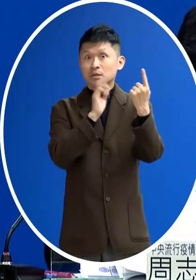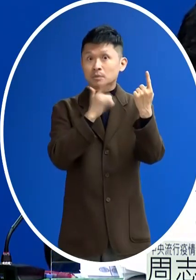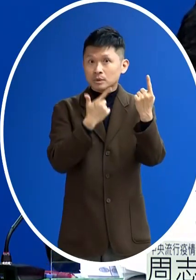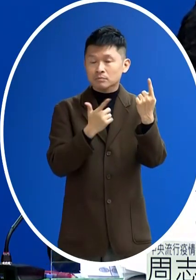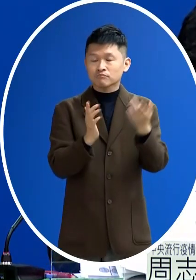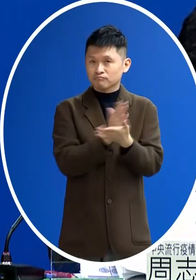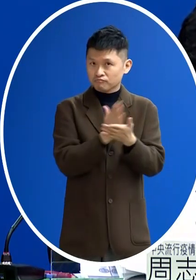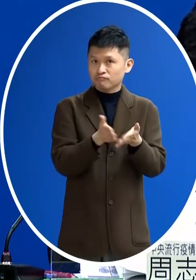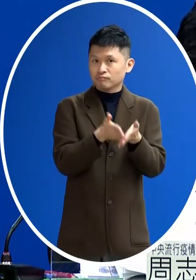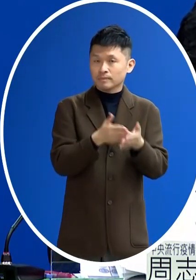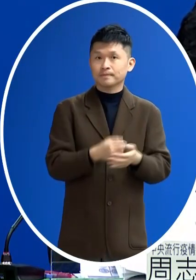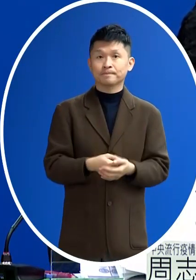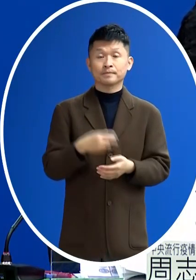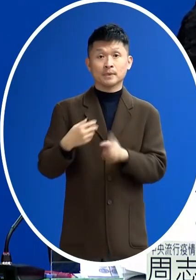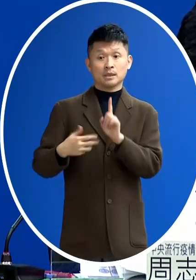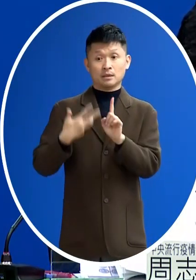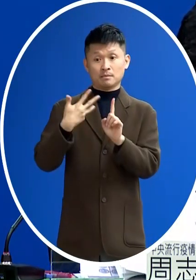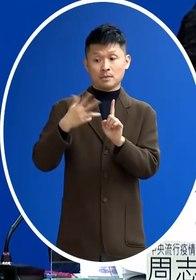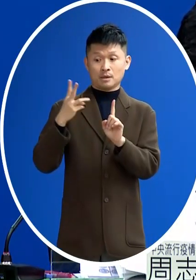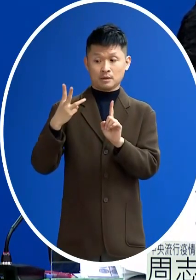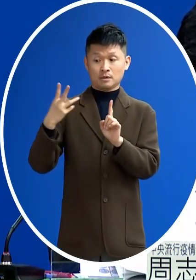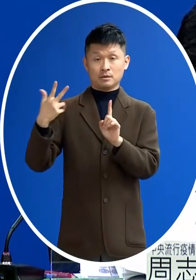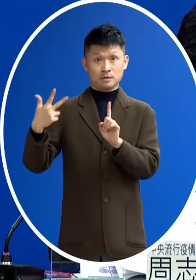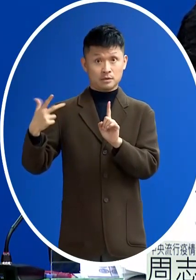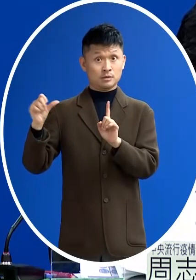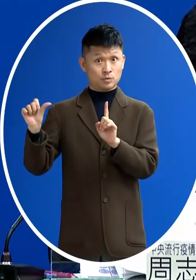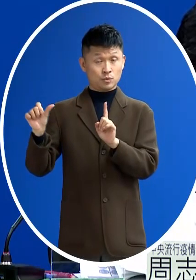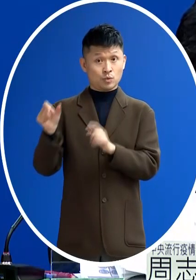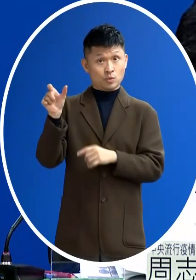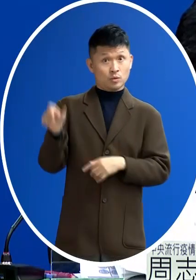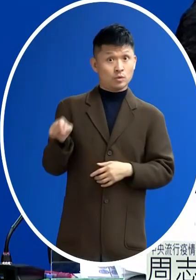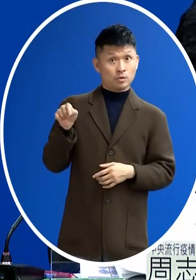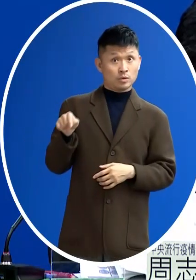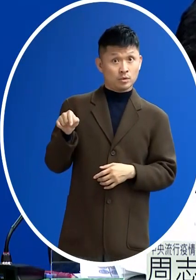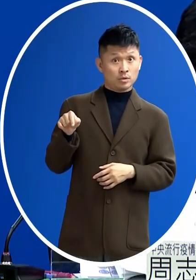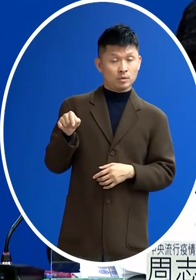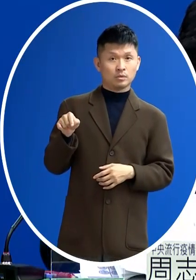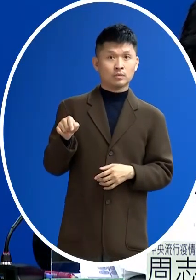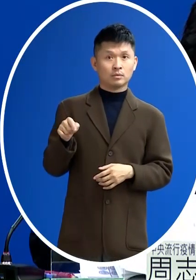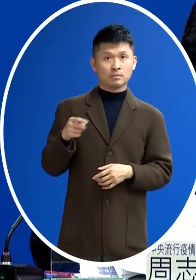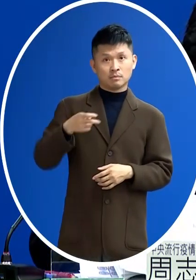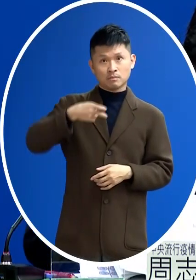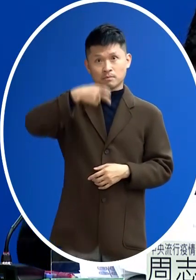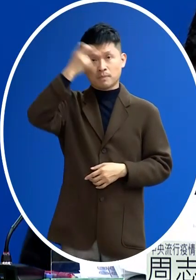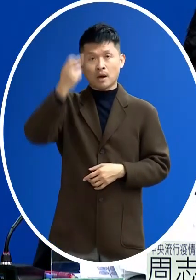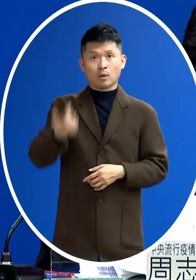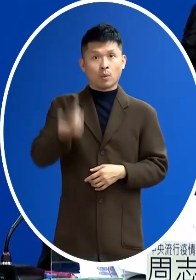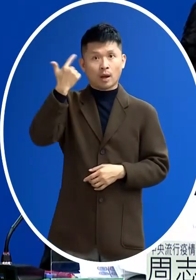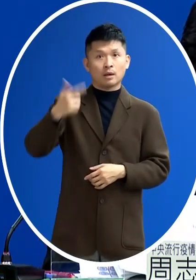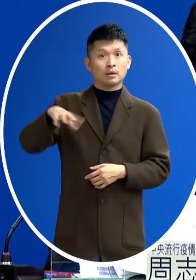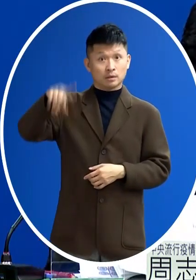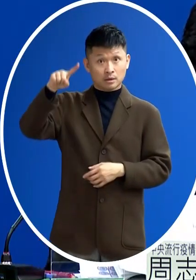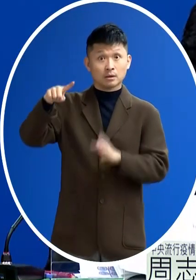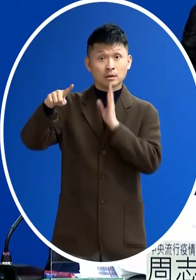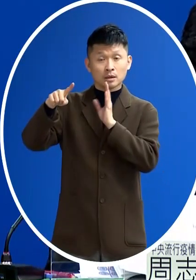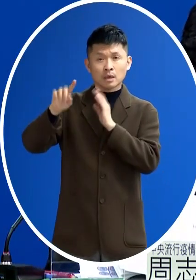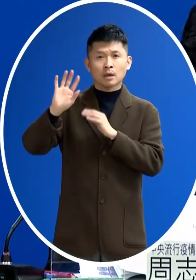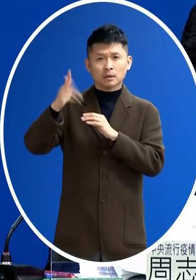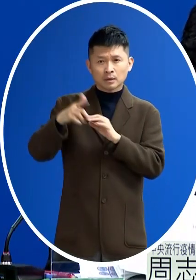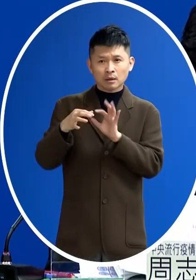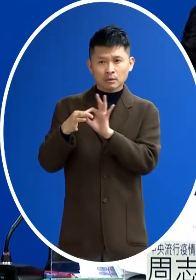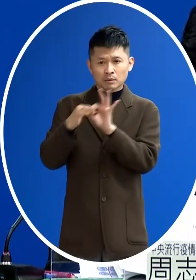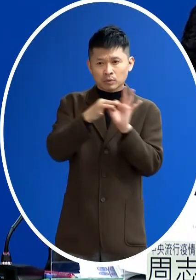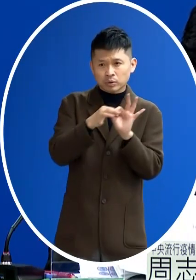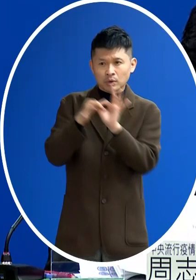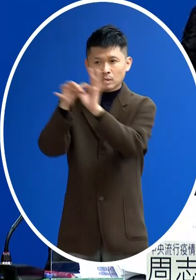其实375这个部分看起来是虽然说是最早被我们发现的个案，不过连结出来的不管